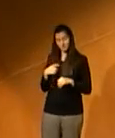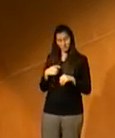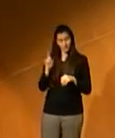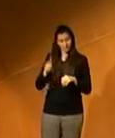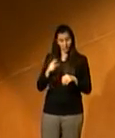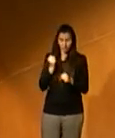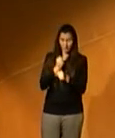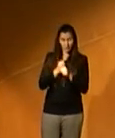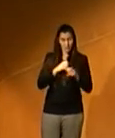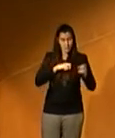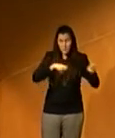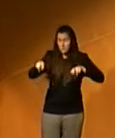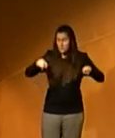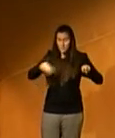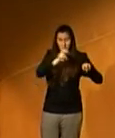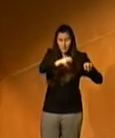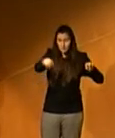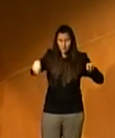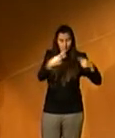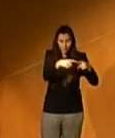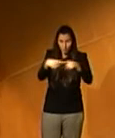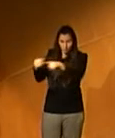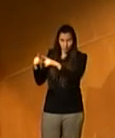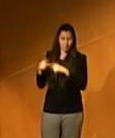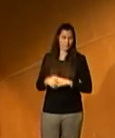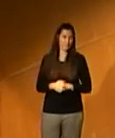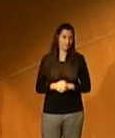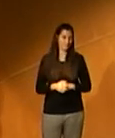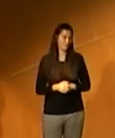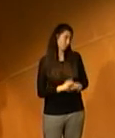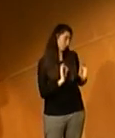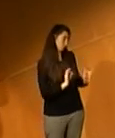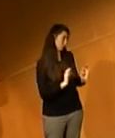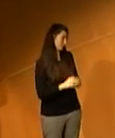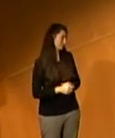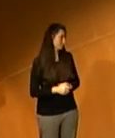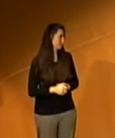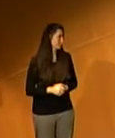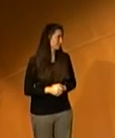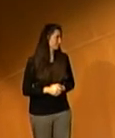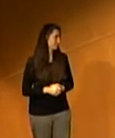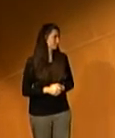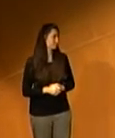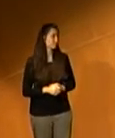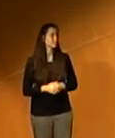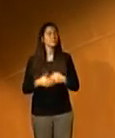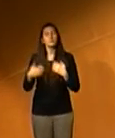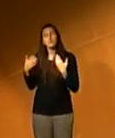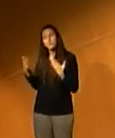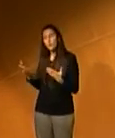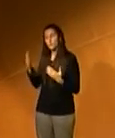Oui, tout terrain, oui. Et donc, si on revient sur